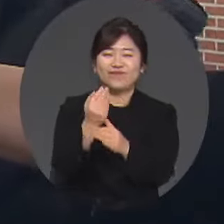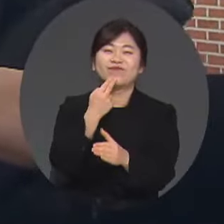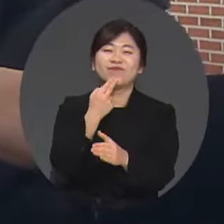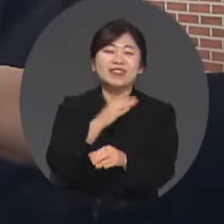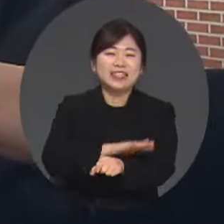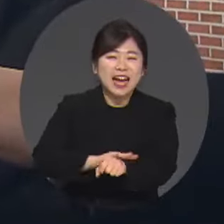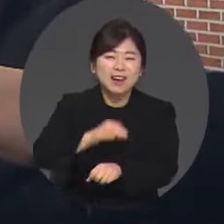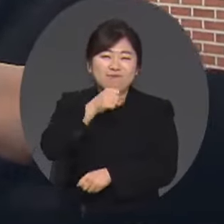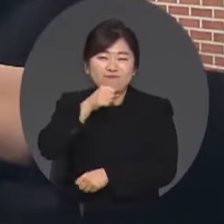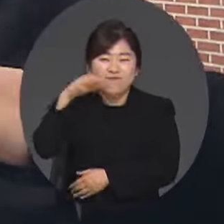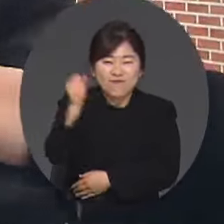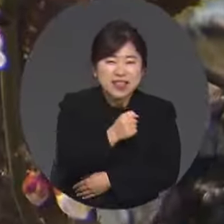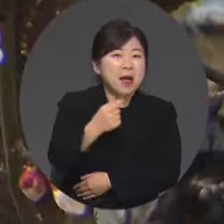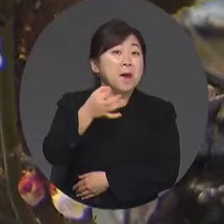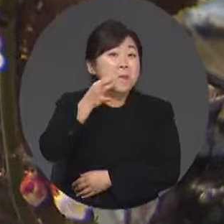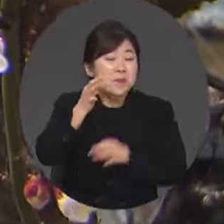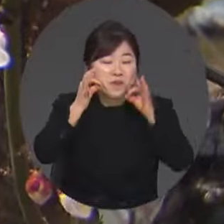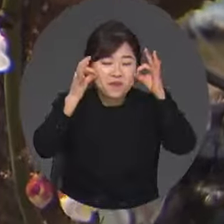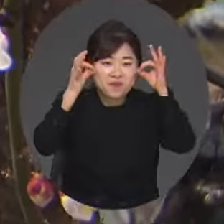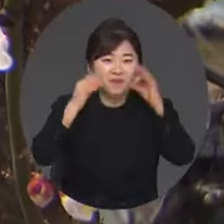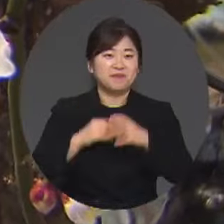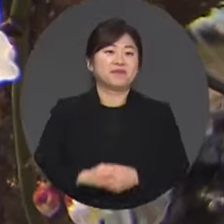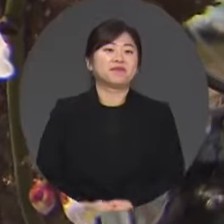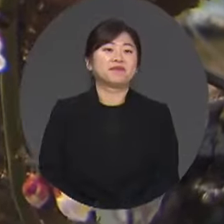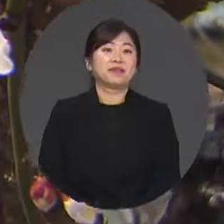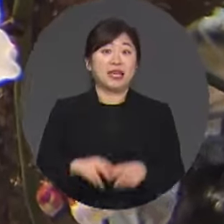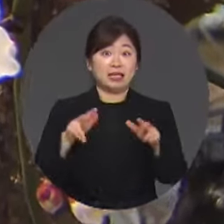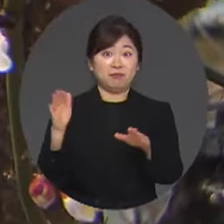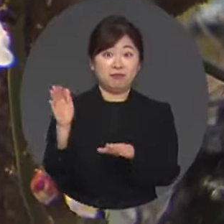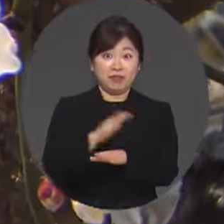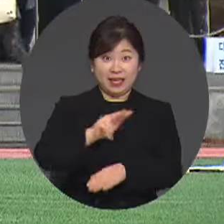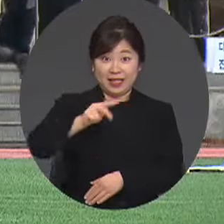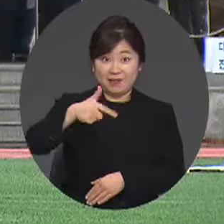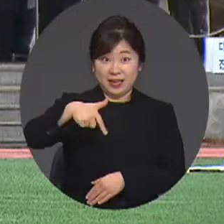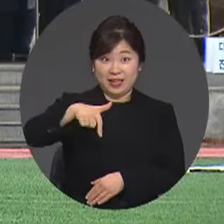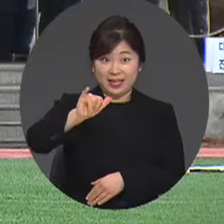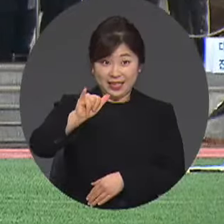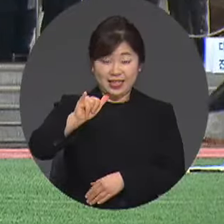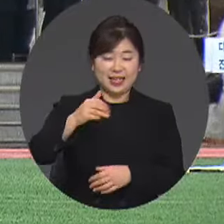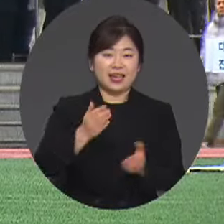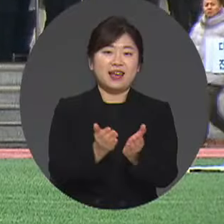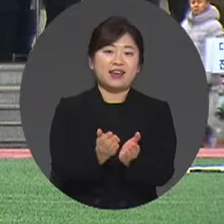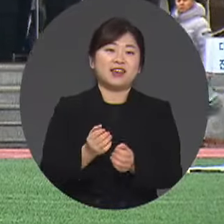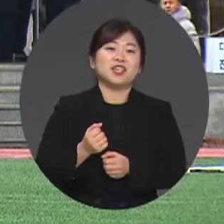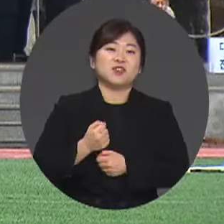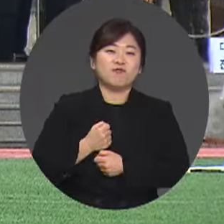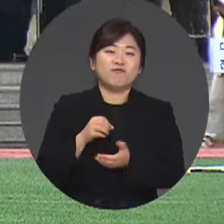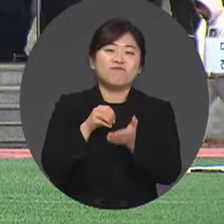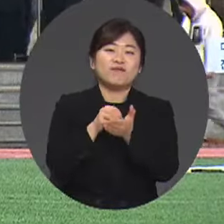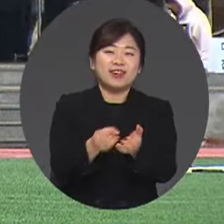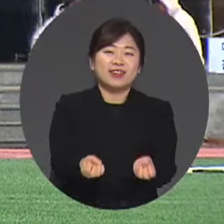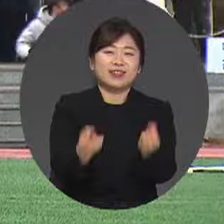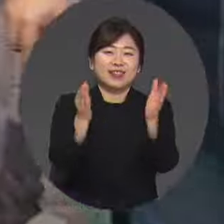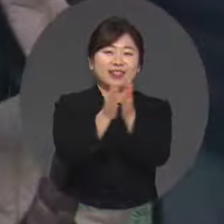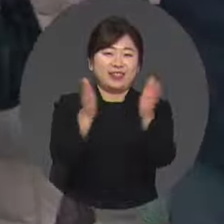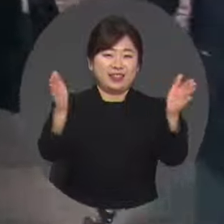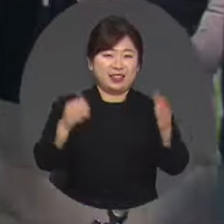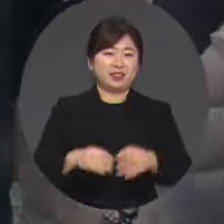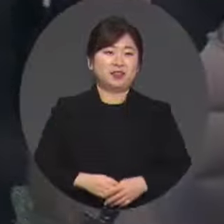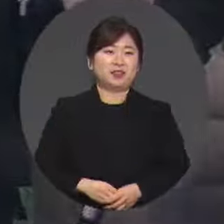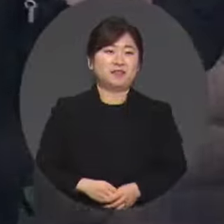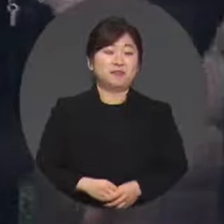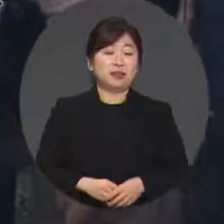성적으로 수료하도록 노력하겠습니다. 지금부터 제700기 해군병 입영식을 시작하겠습니다.